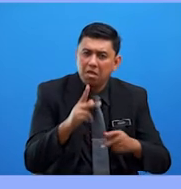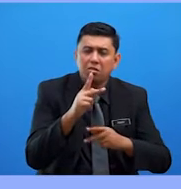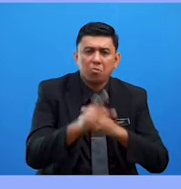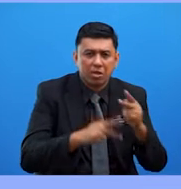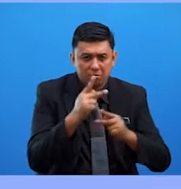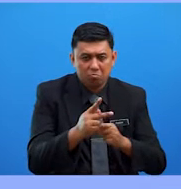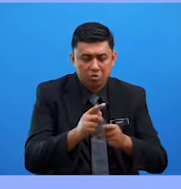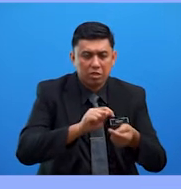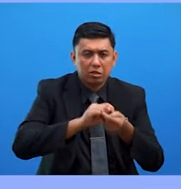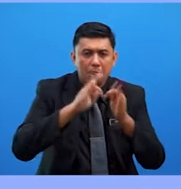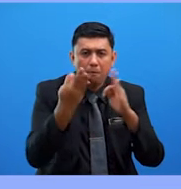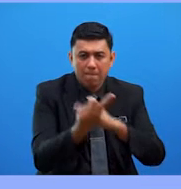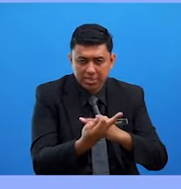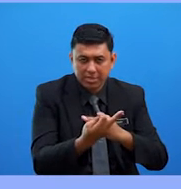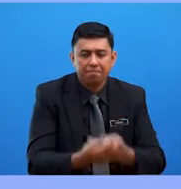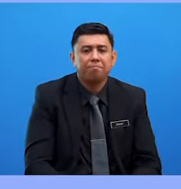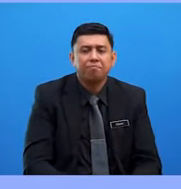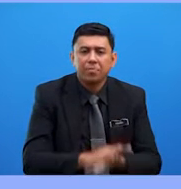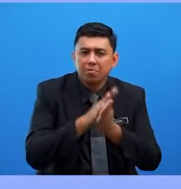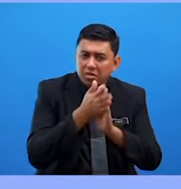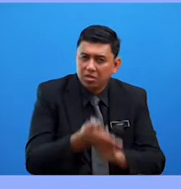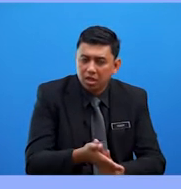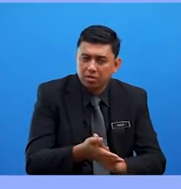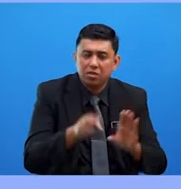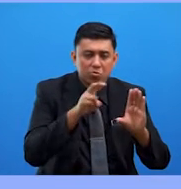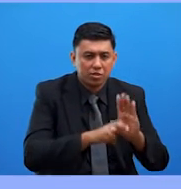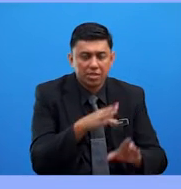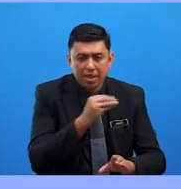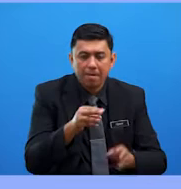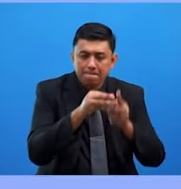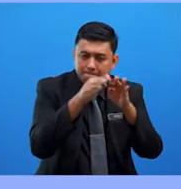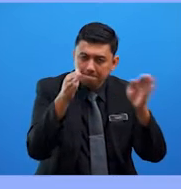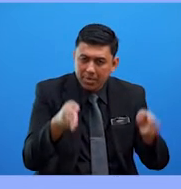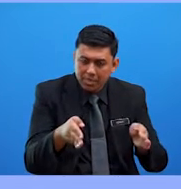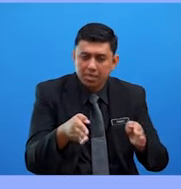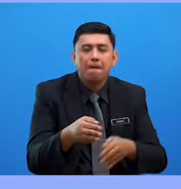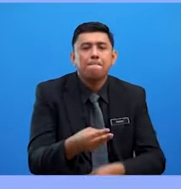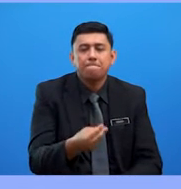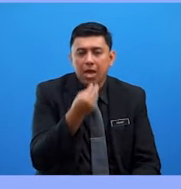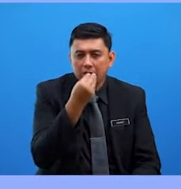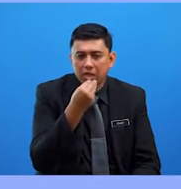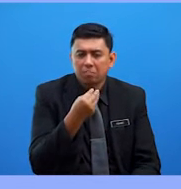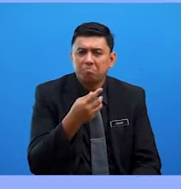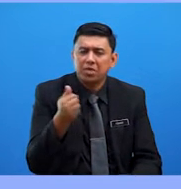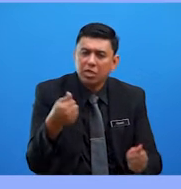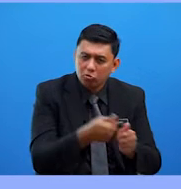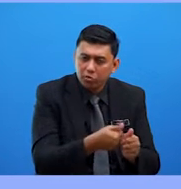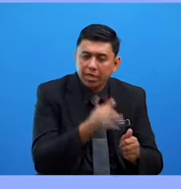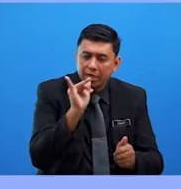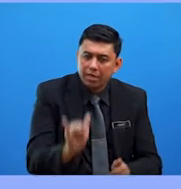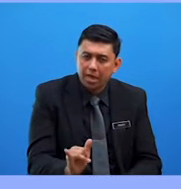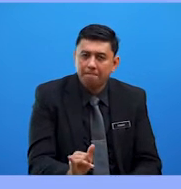melalui proses transformasi menjadikan kerusi dan meja makan seperti yang ditempah oleh